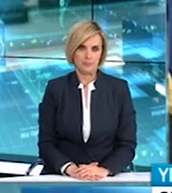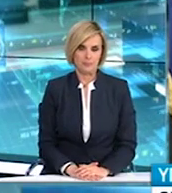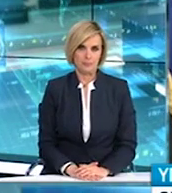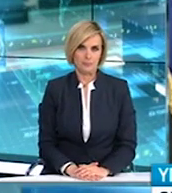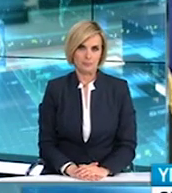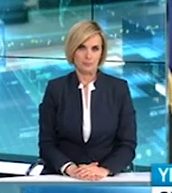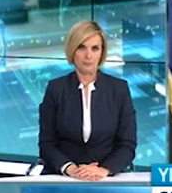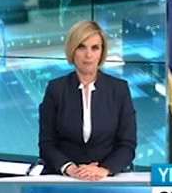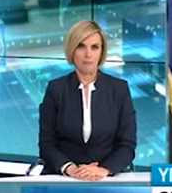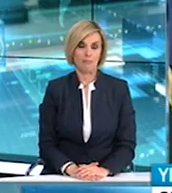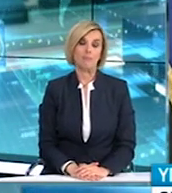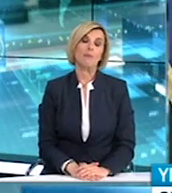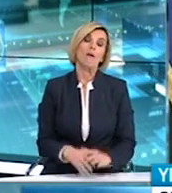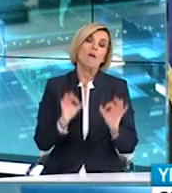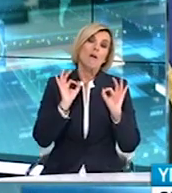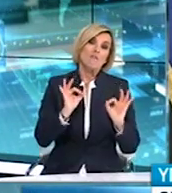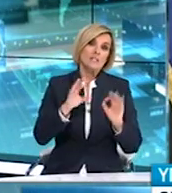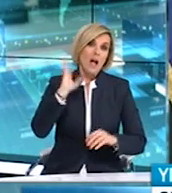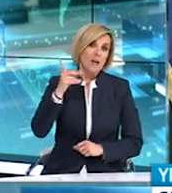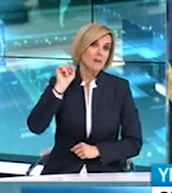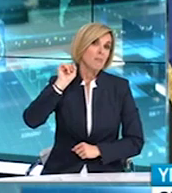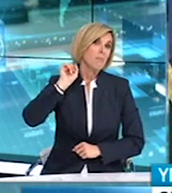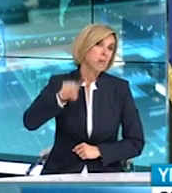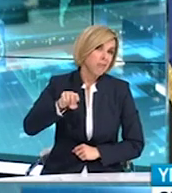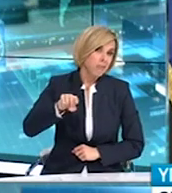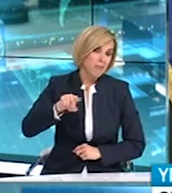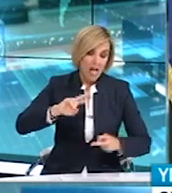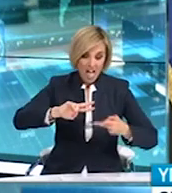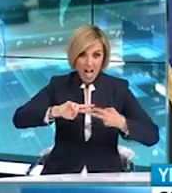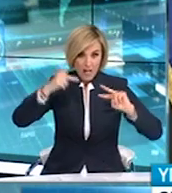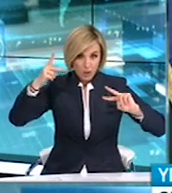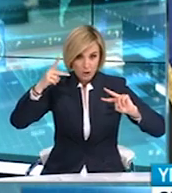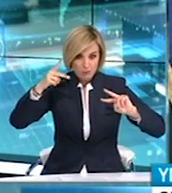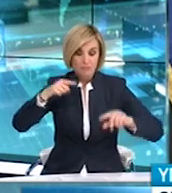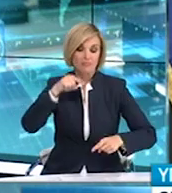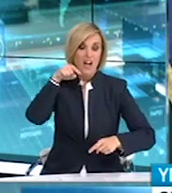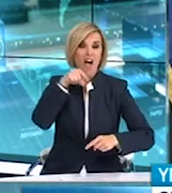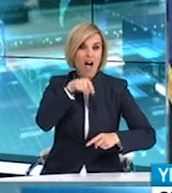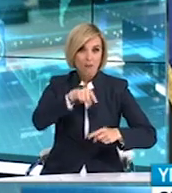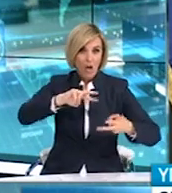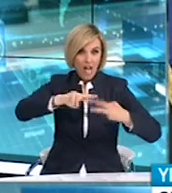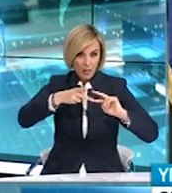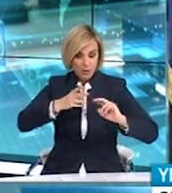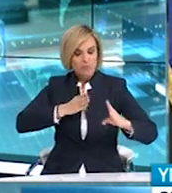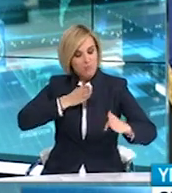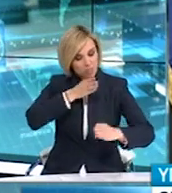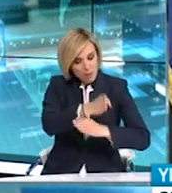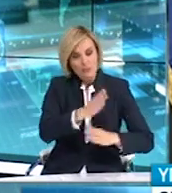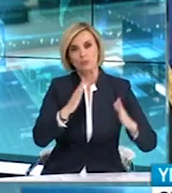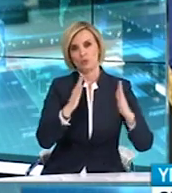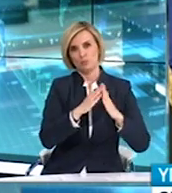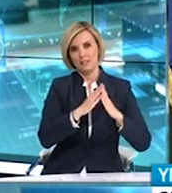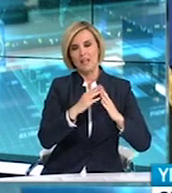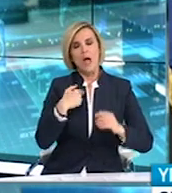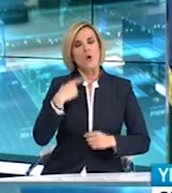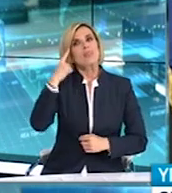ότι όταν αψηφίσουμε τον εχθρό, αυτός θα μπει στο σπίτι μας. Δεν νομίζω ότι η Ιταλία ψήφισαν,